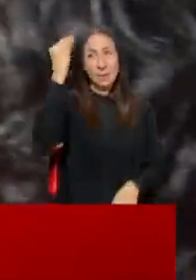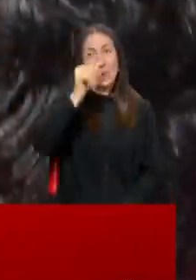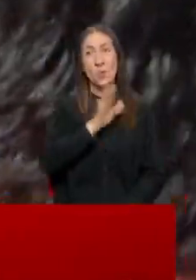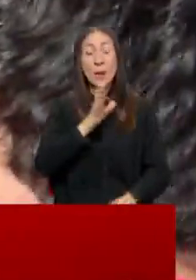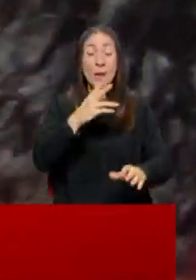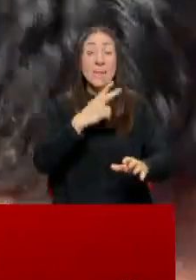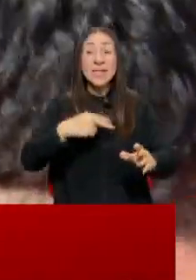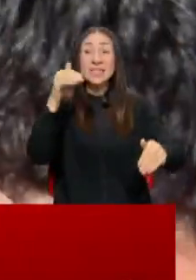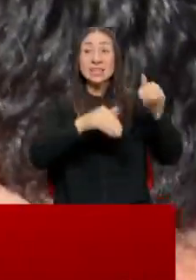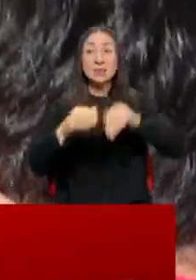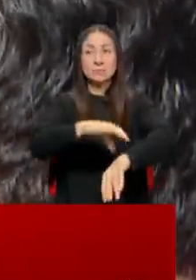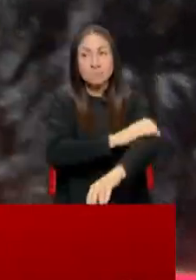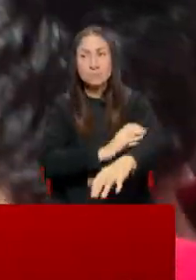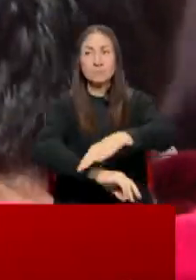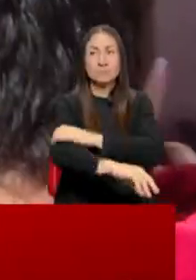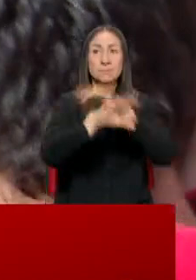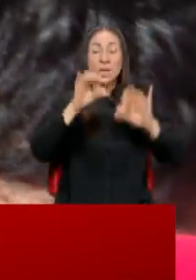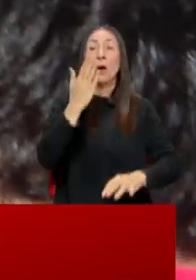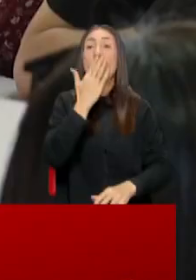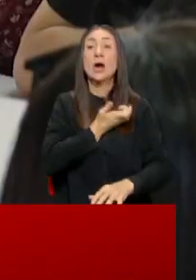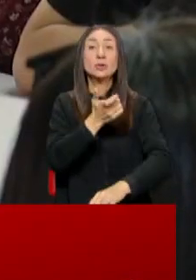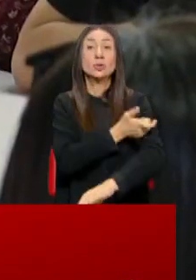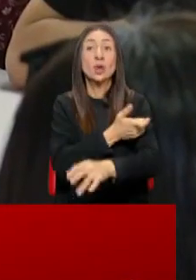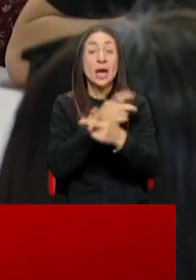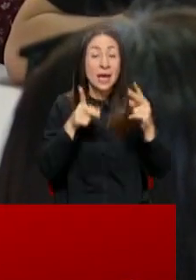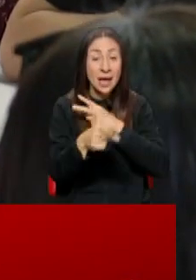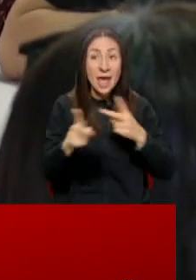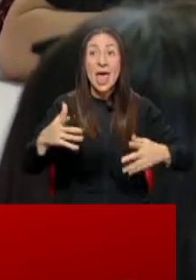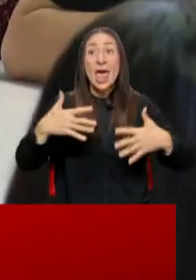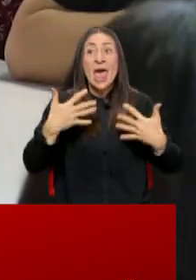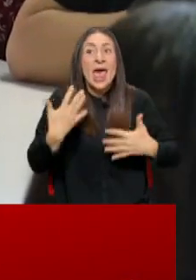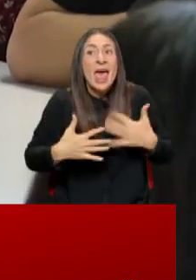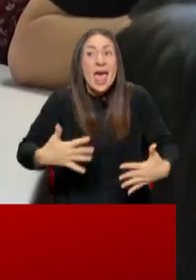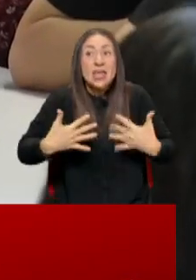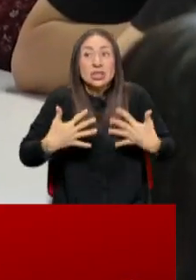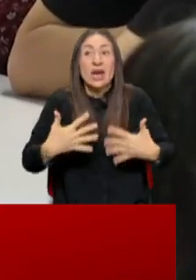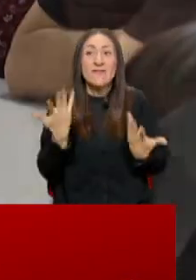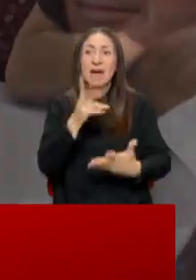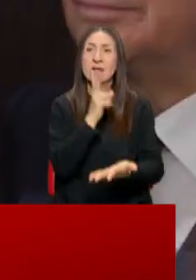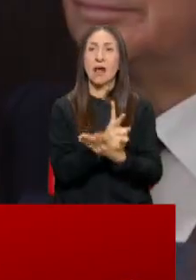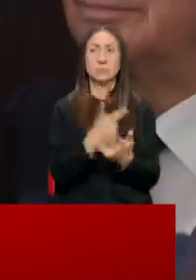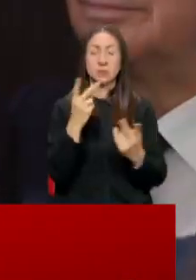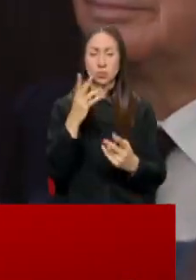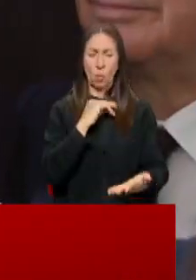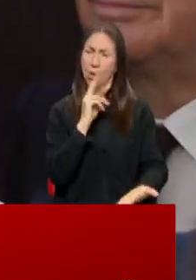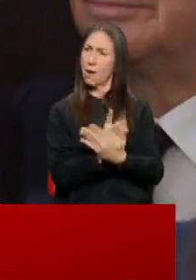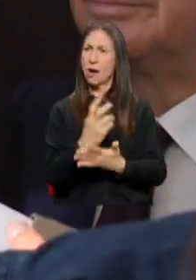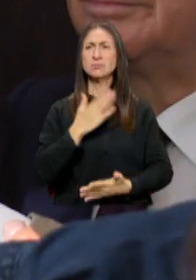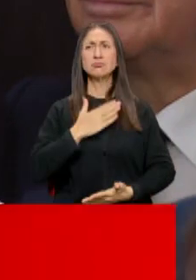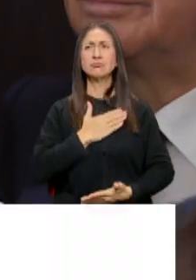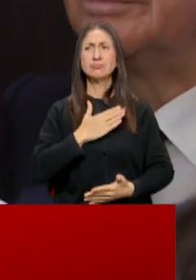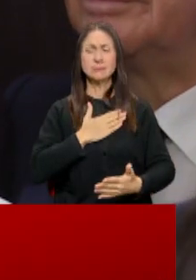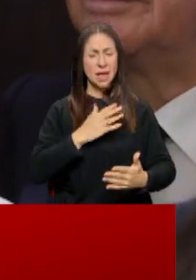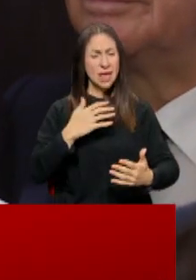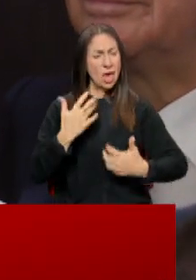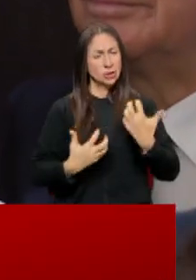İmamoğlu. Yerel seçim için kollarını sıvadı. Öğrenci yurdu açılışında heyecan ve kararlılık mesajları verdi. Çok kararlıyız, çok